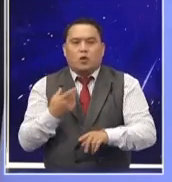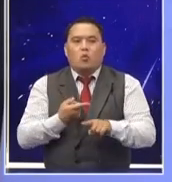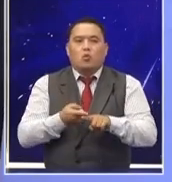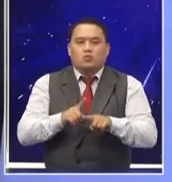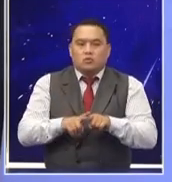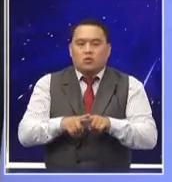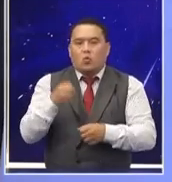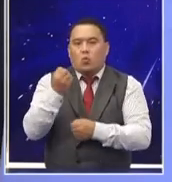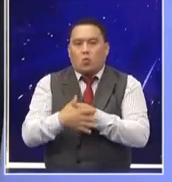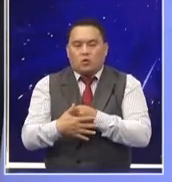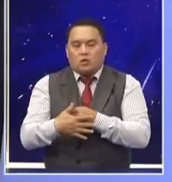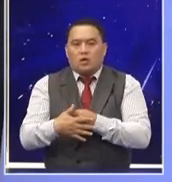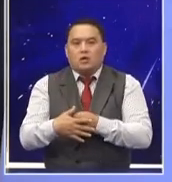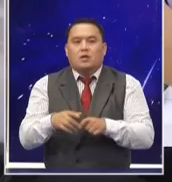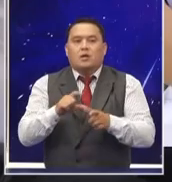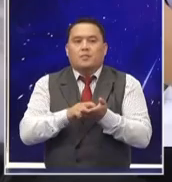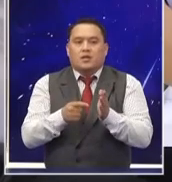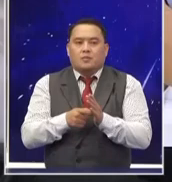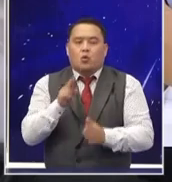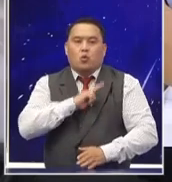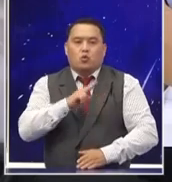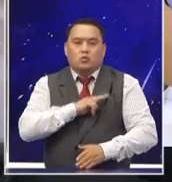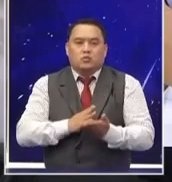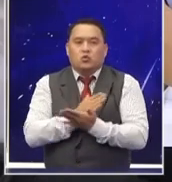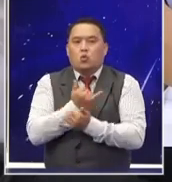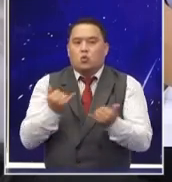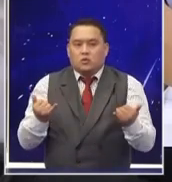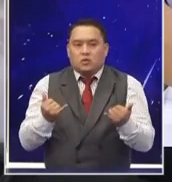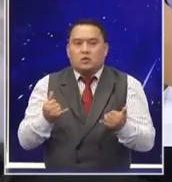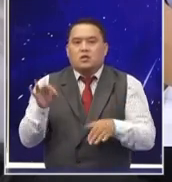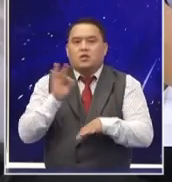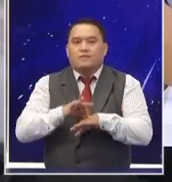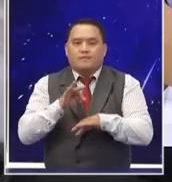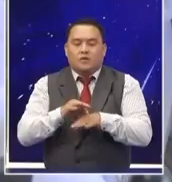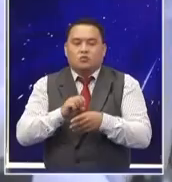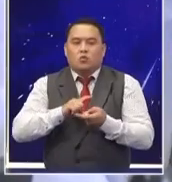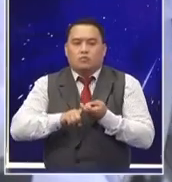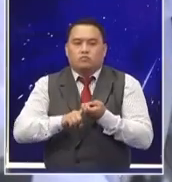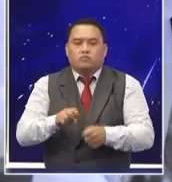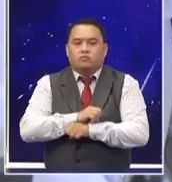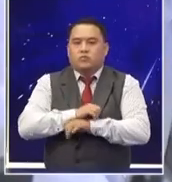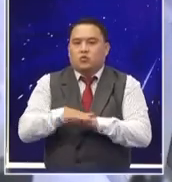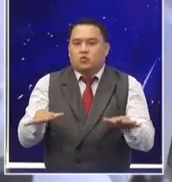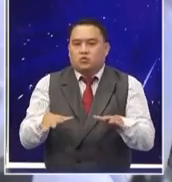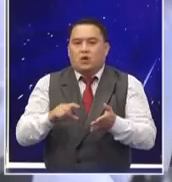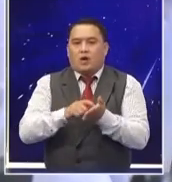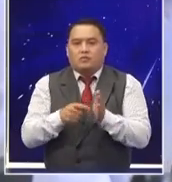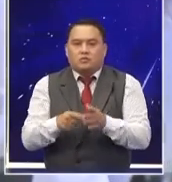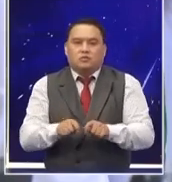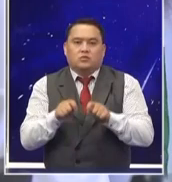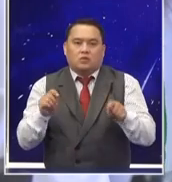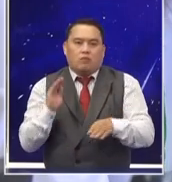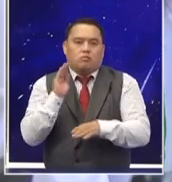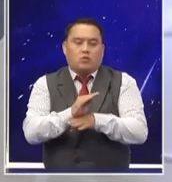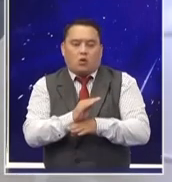операторлар орталықтандырылған мекемеде ғана қызмет көрсететін. Елде пандемия басталғалы, өңір аймақтарында кеңселер ашылды. Себебі